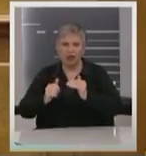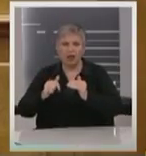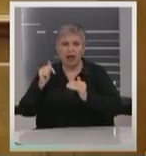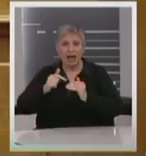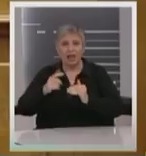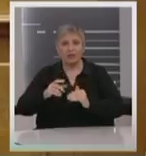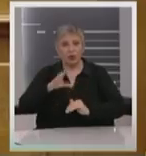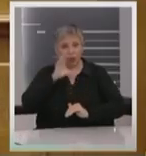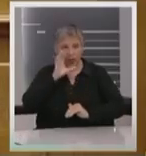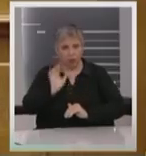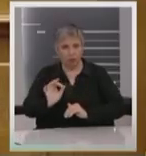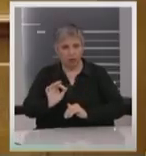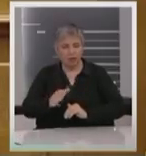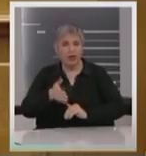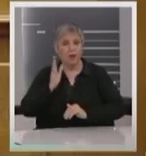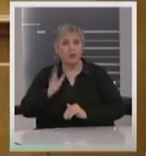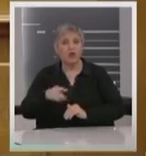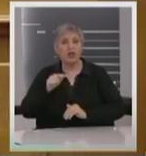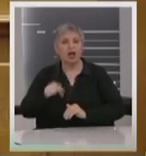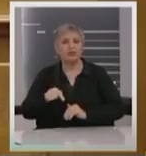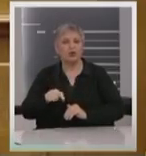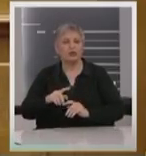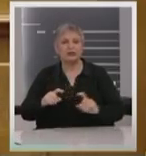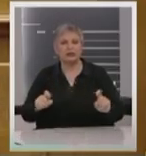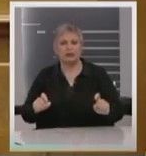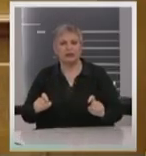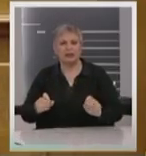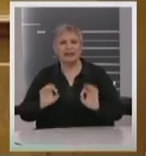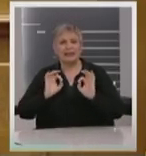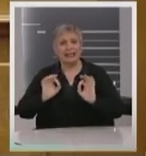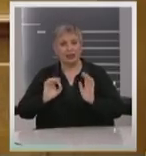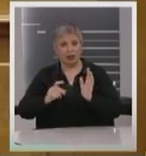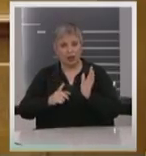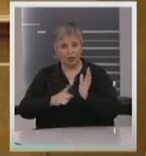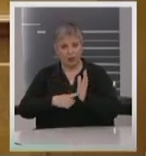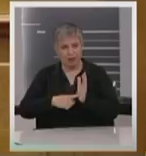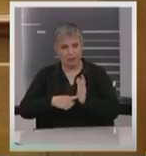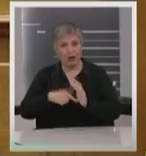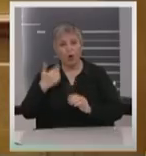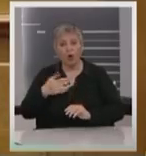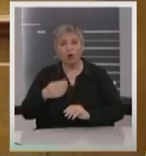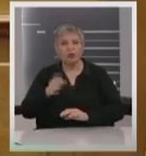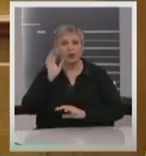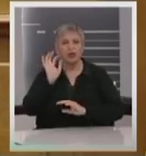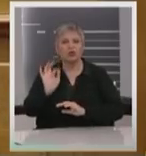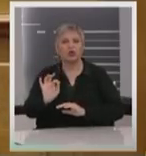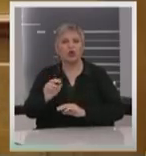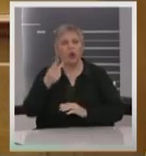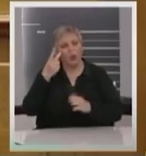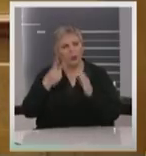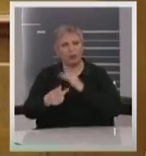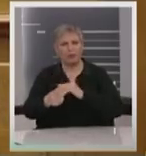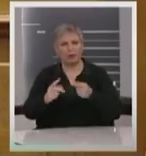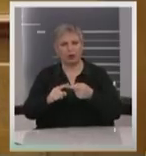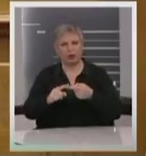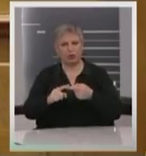δυνατότητες. Υπεραπόδοση σημαίνει να πηγαίνεις καλύτερα από τις εκτιμήσεις. Εδώ όμως όχι